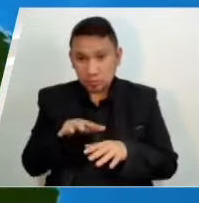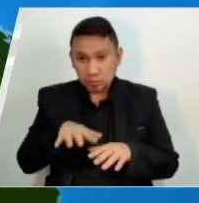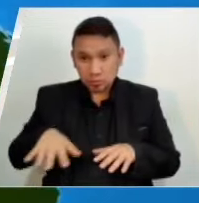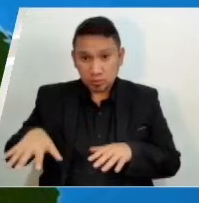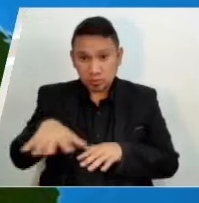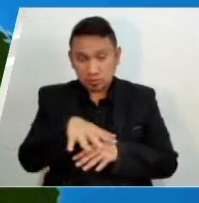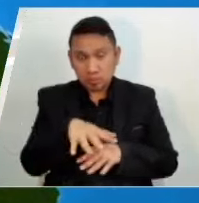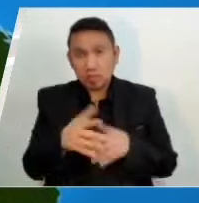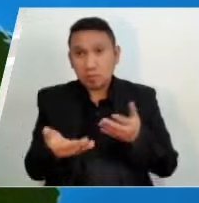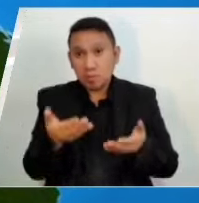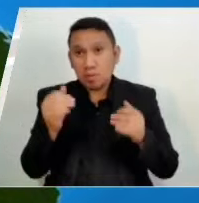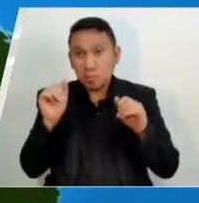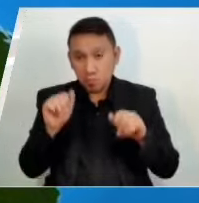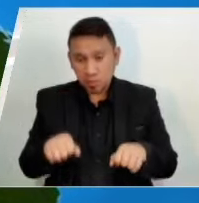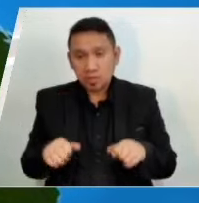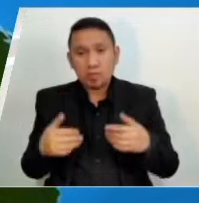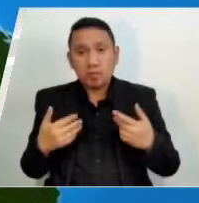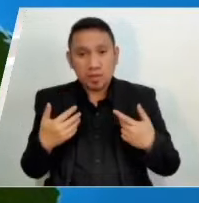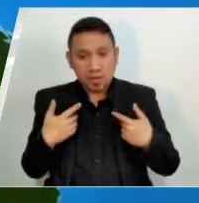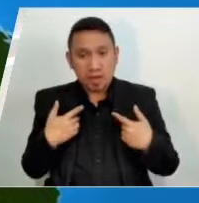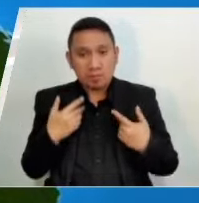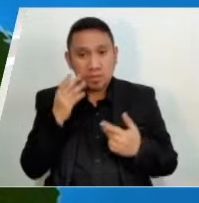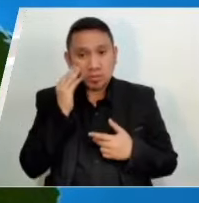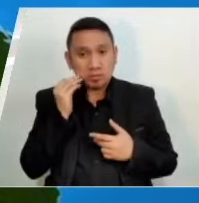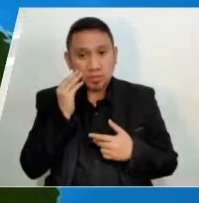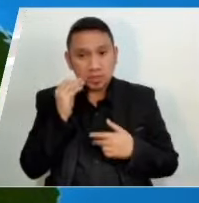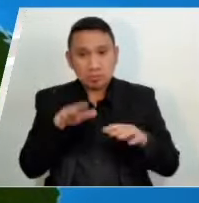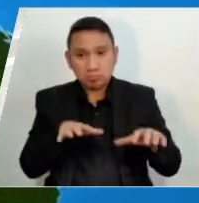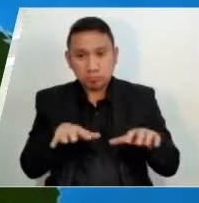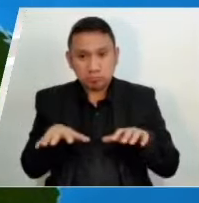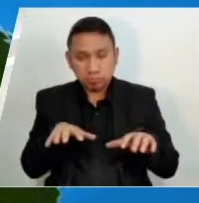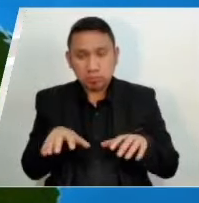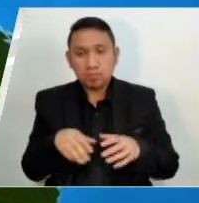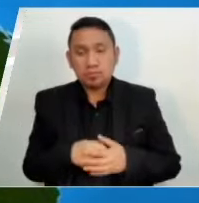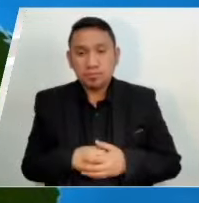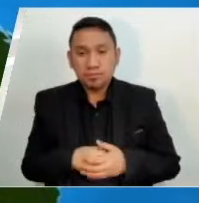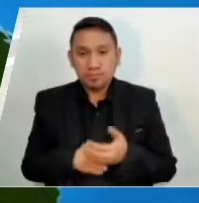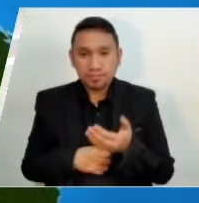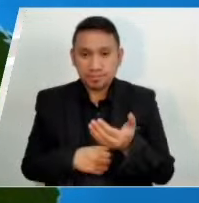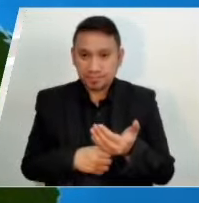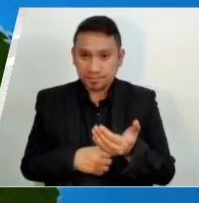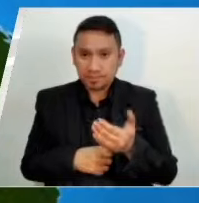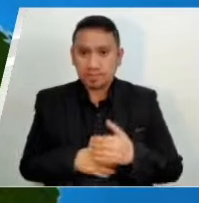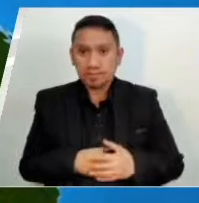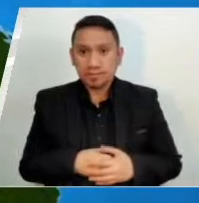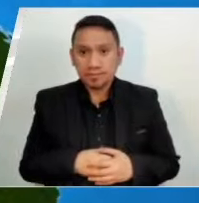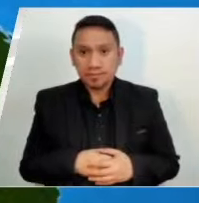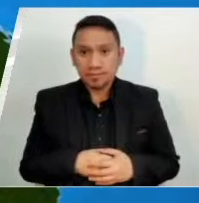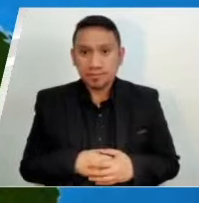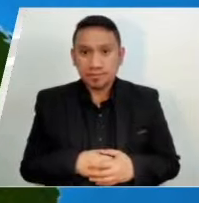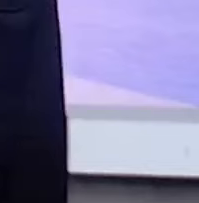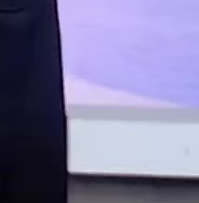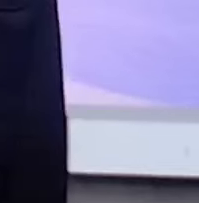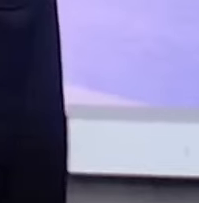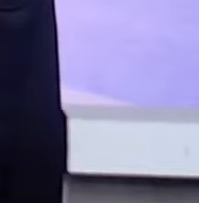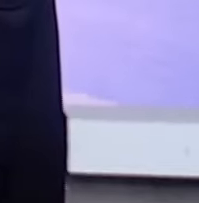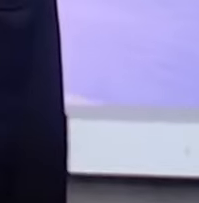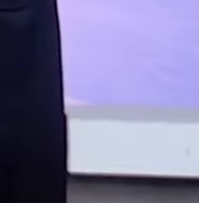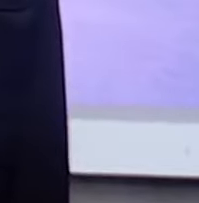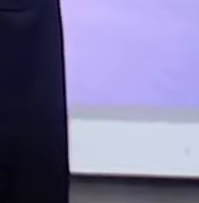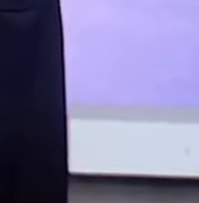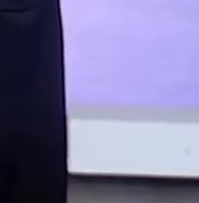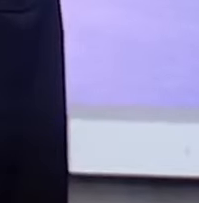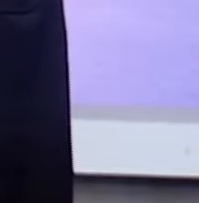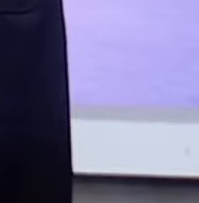ng dagdag na aftershock. Para sa GMA Integrated News, John Consulta ang inyong saksi.